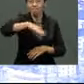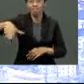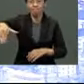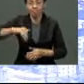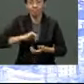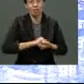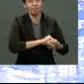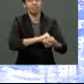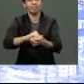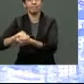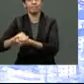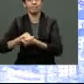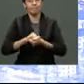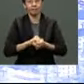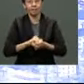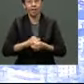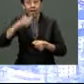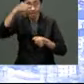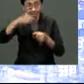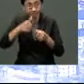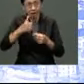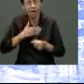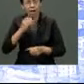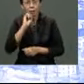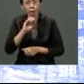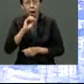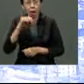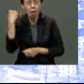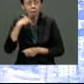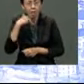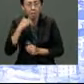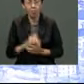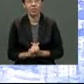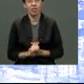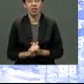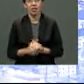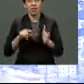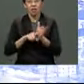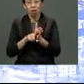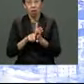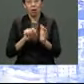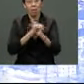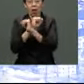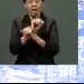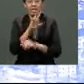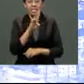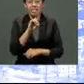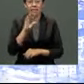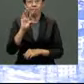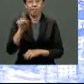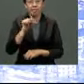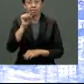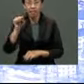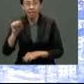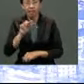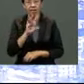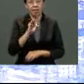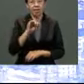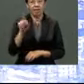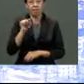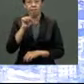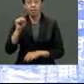ร่วมมือจำที่เคยพูดกันบ่อยๆได้ไหมครับการควบคุมโรค 70% 80% ไม่สามารถควบคุมได้เ